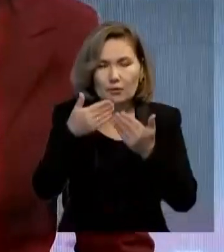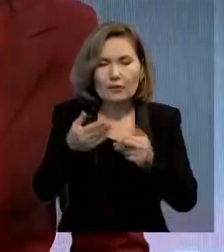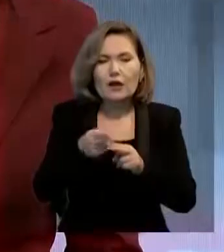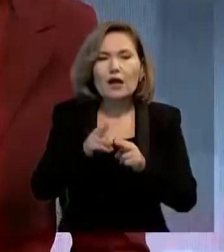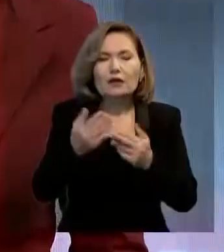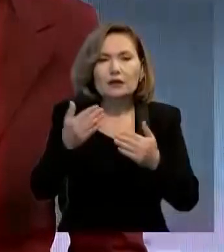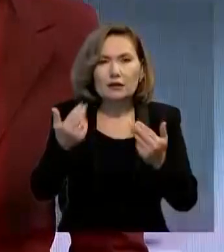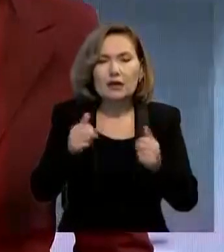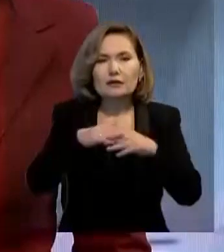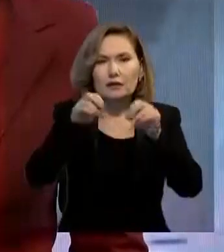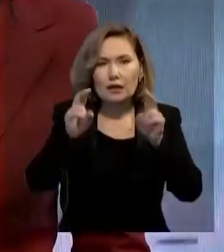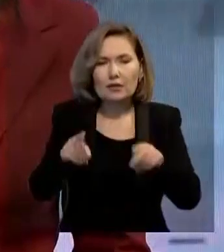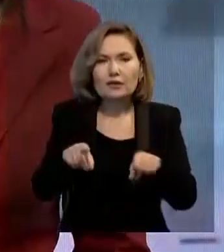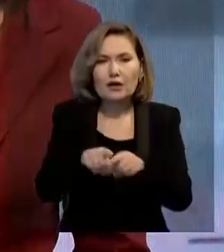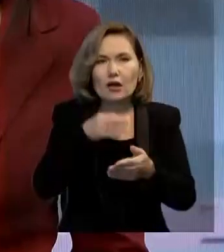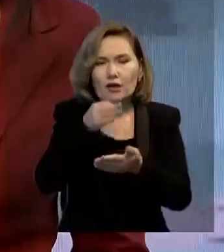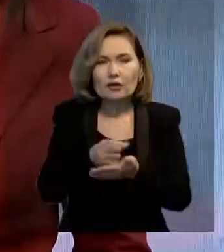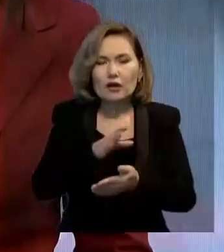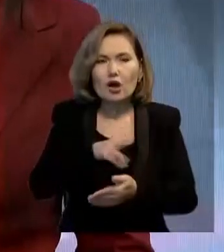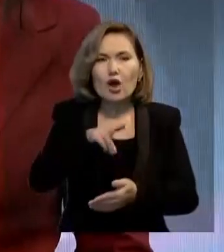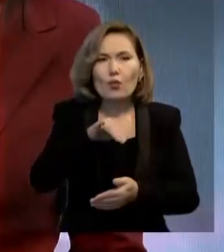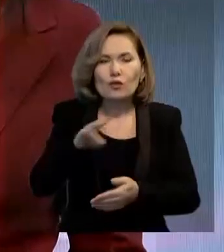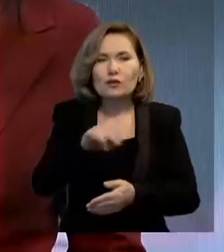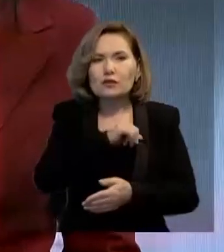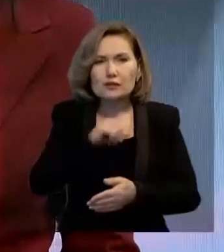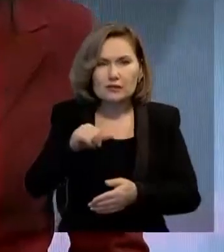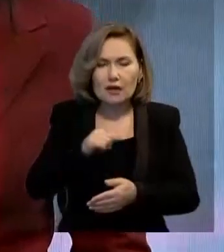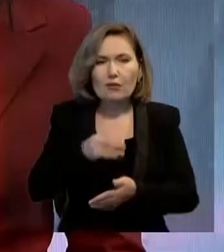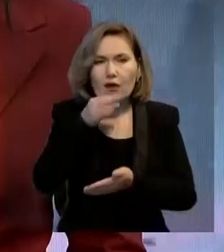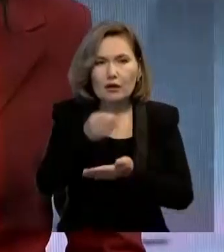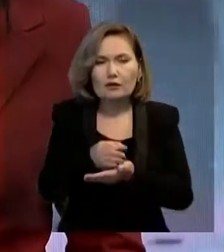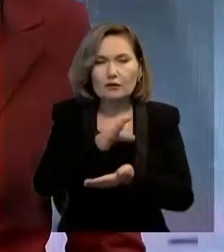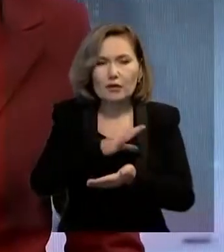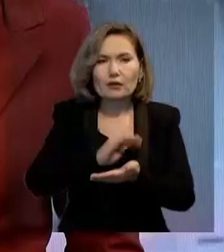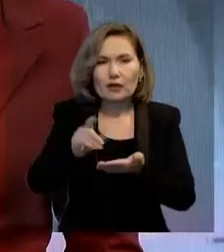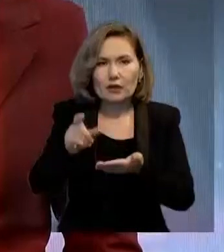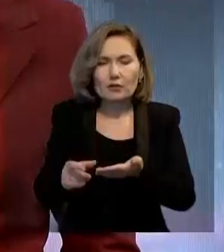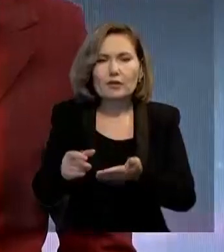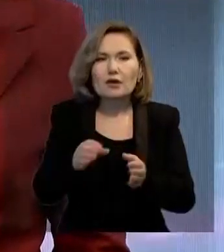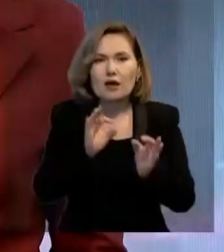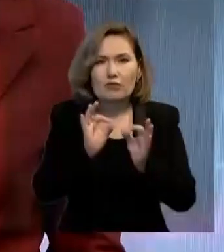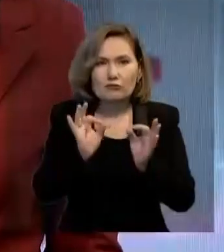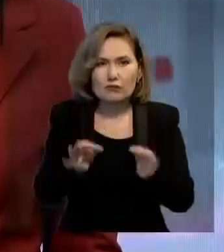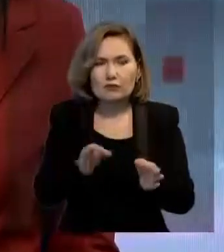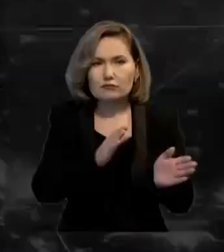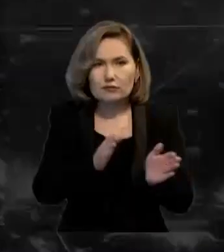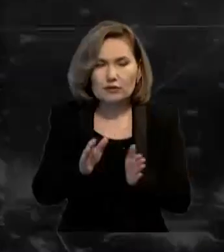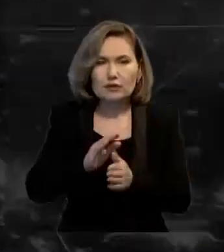танытқан болатын. Мұны Кремль басшысының өзі де растап отыр. Бұл жайында бірер секундтан кейін шартарапта рет-ретімен айтамын.